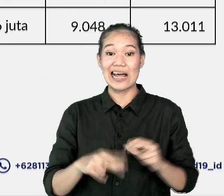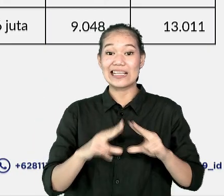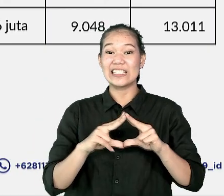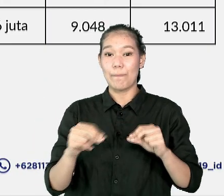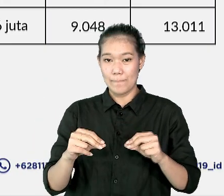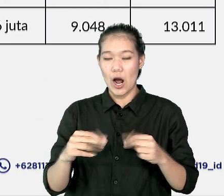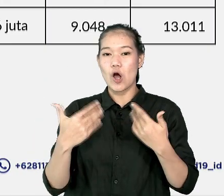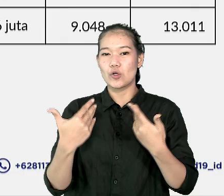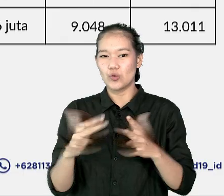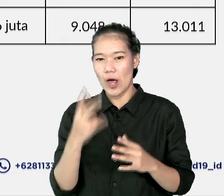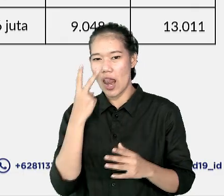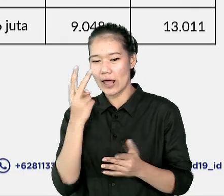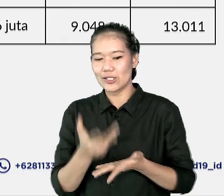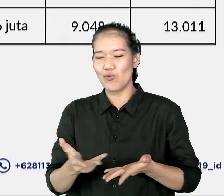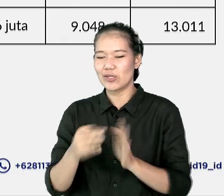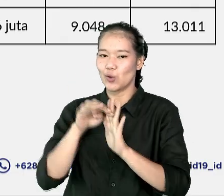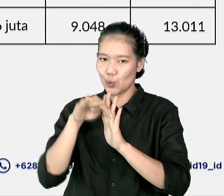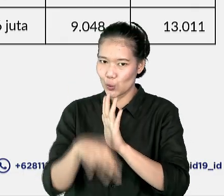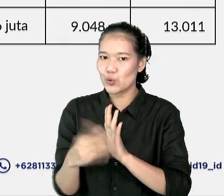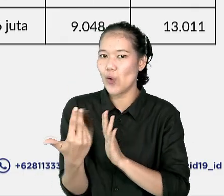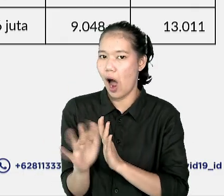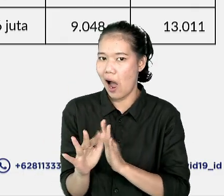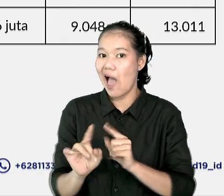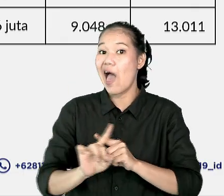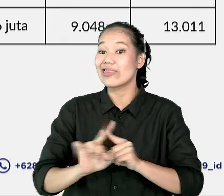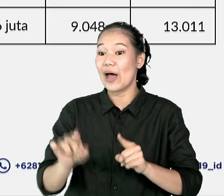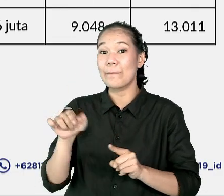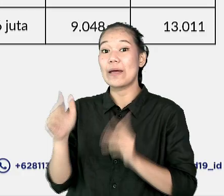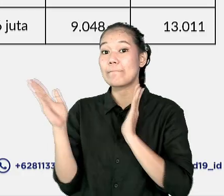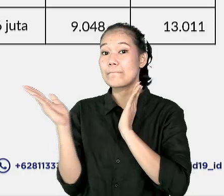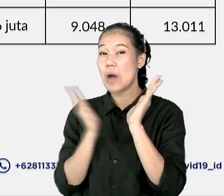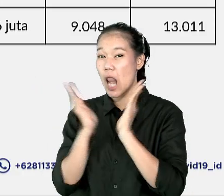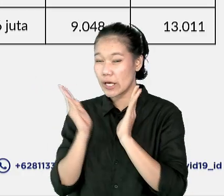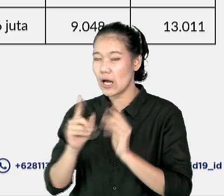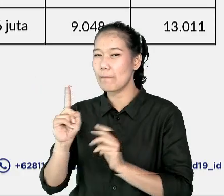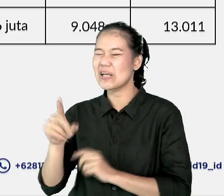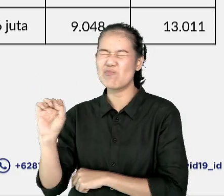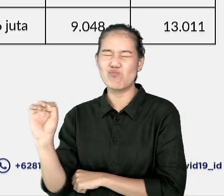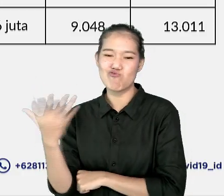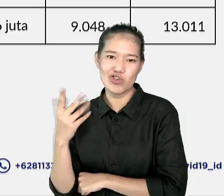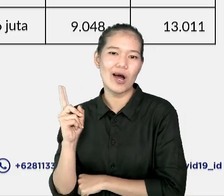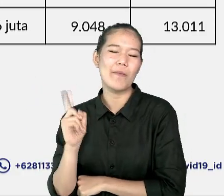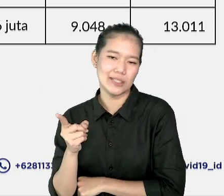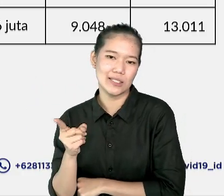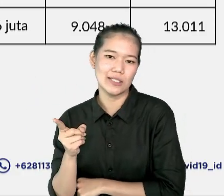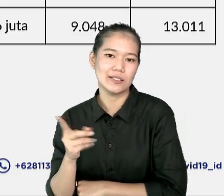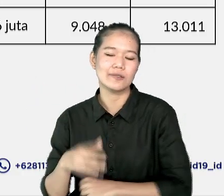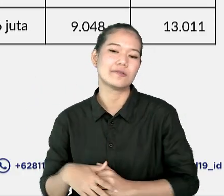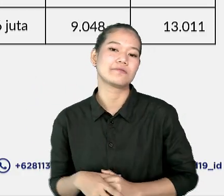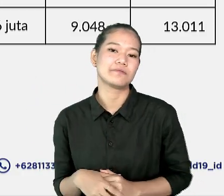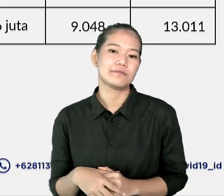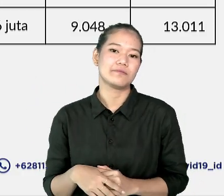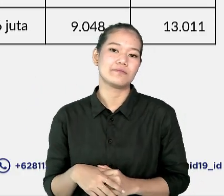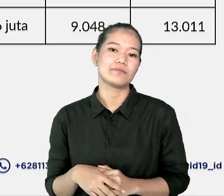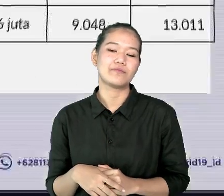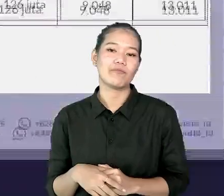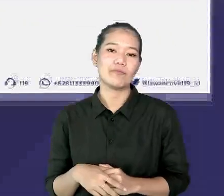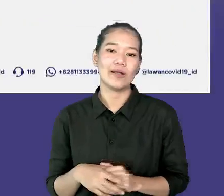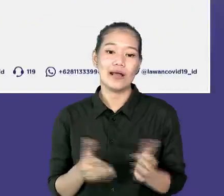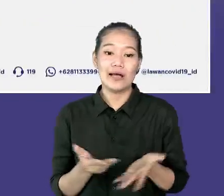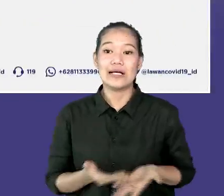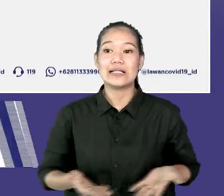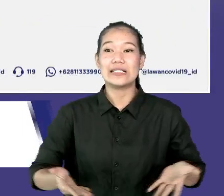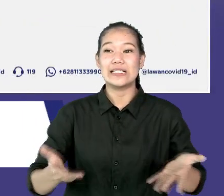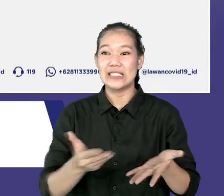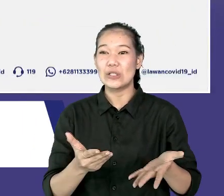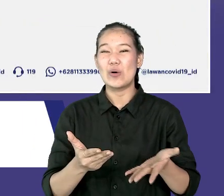sudah mulai menunjukkan penurunan, namun Malaysia masih berada di puncak kasus ketiga. Perkembangan